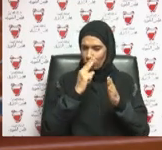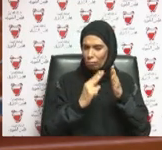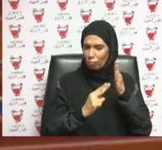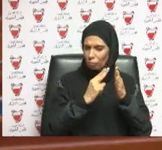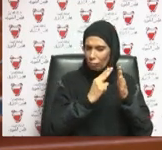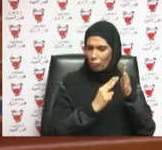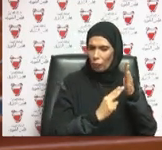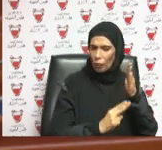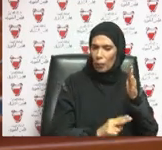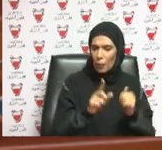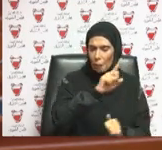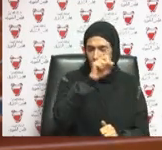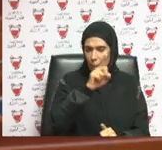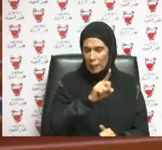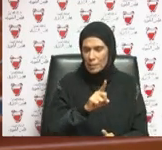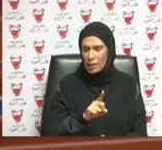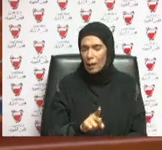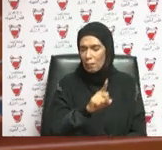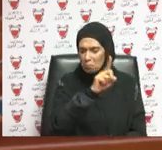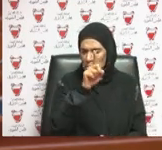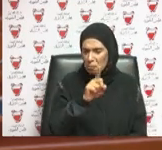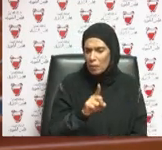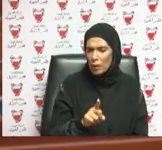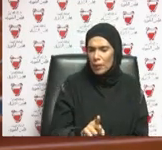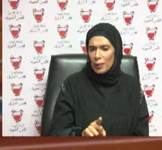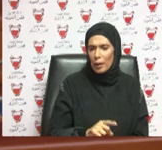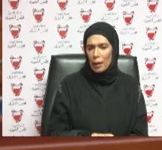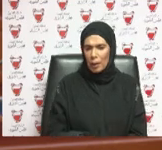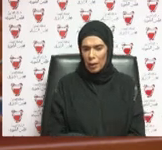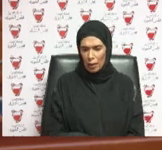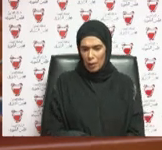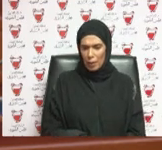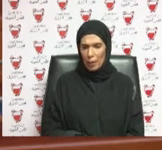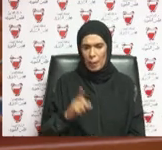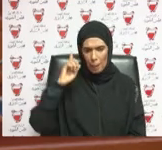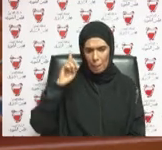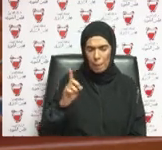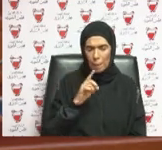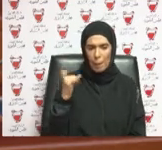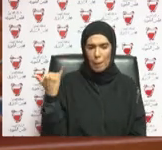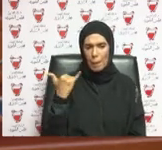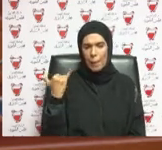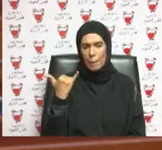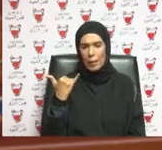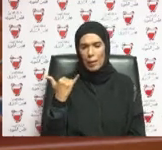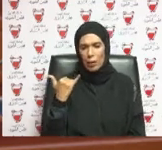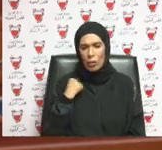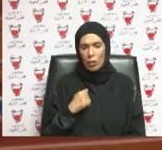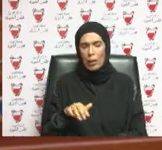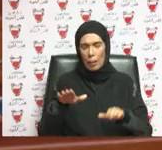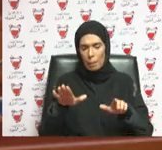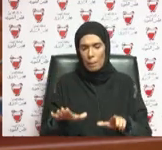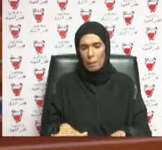يسألنا وهو الأعلم منا، كان يحسسنا بأن لرأينا أهمية عنده. مجلس